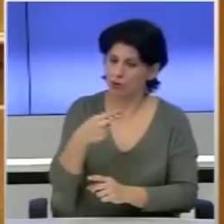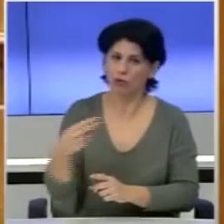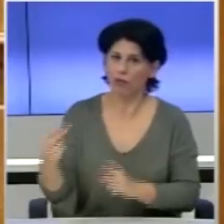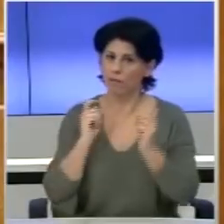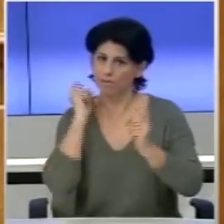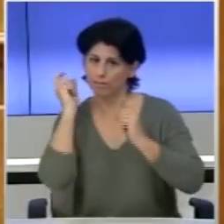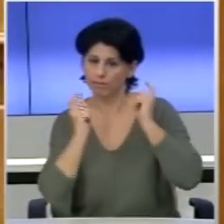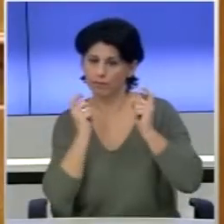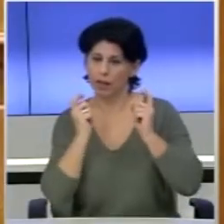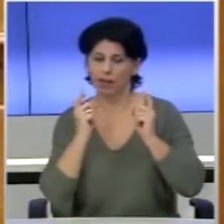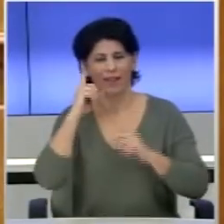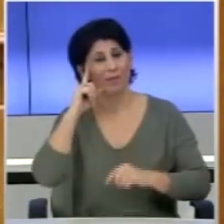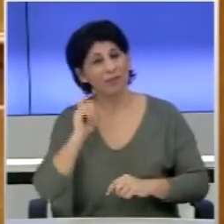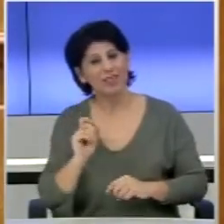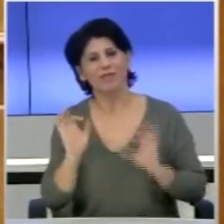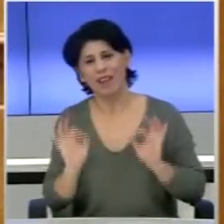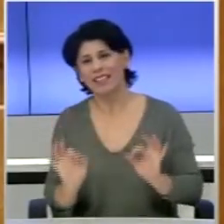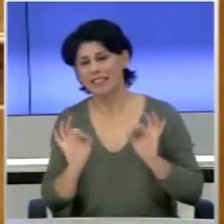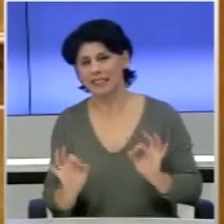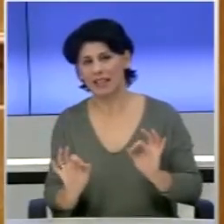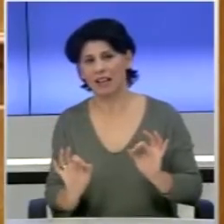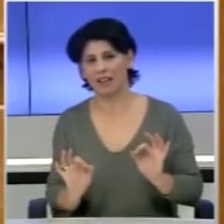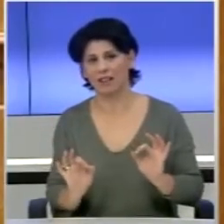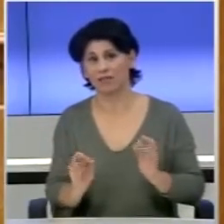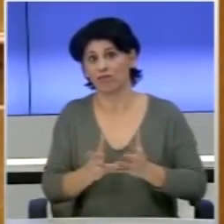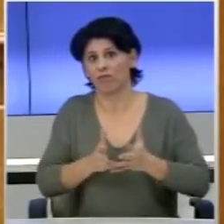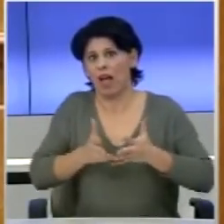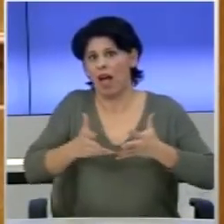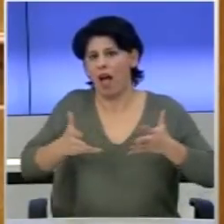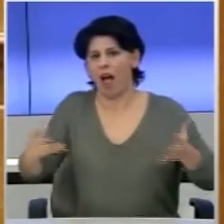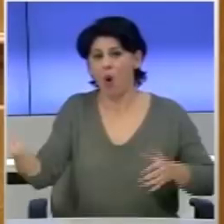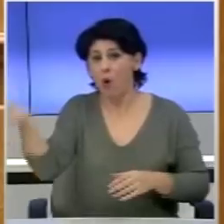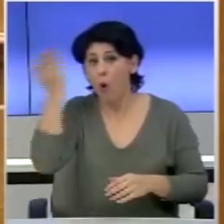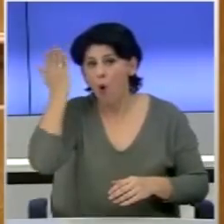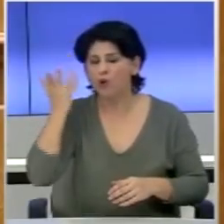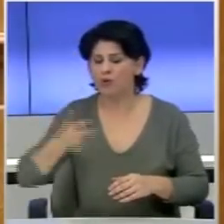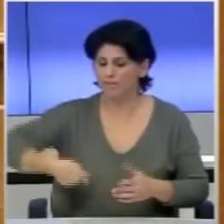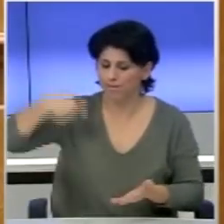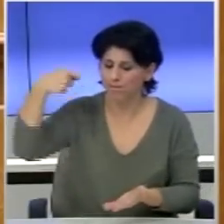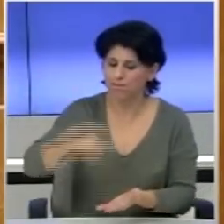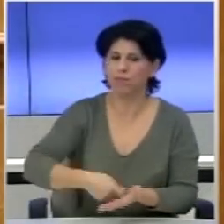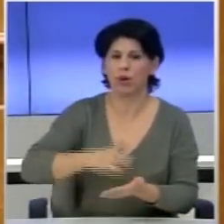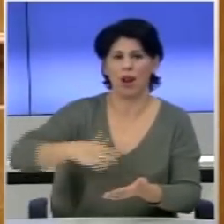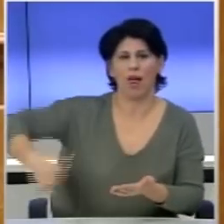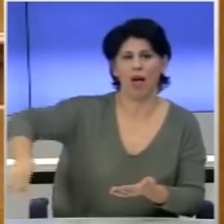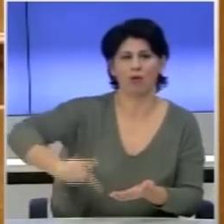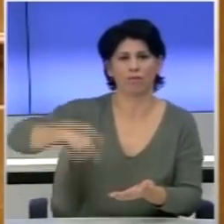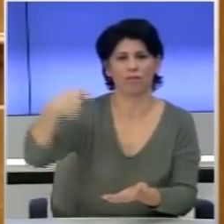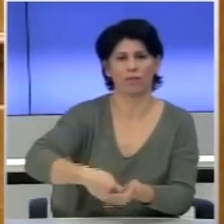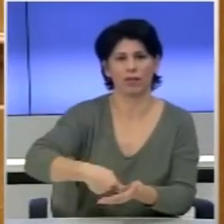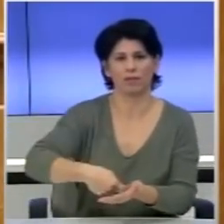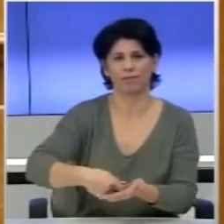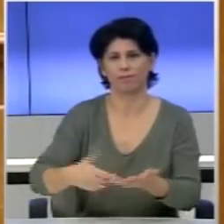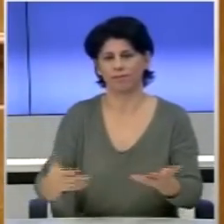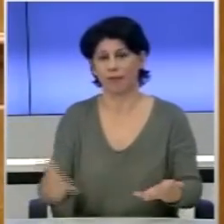ζητήματος. Και με γνωστό βέβαια το υπέρογκο κόστος που πάλι ο λαός θα πληρώσει.